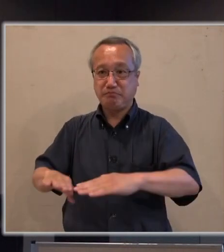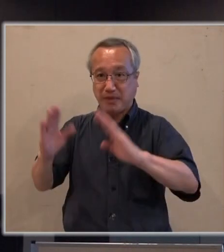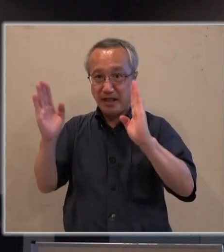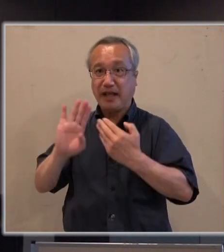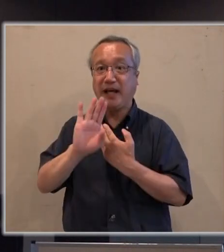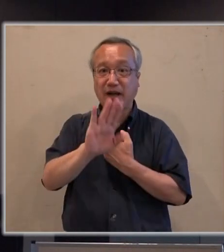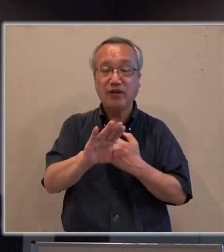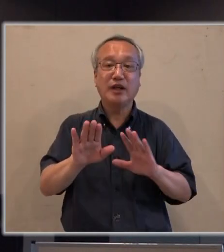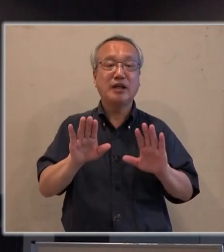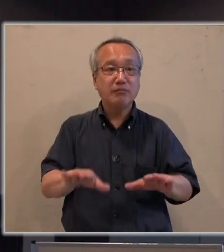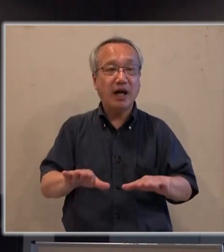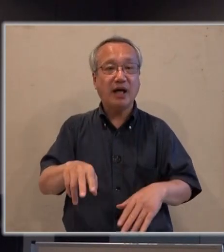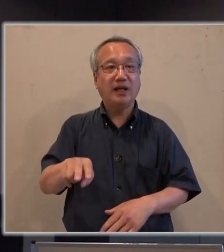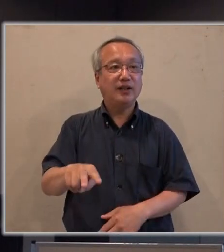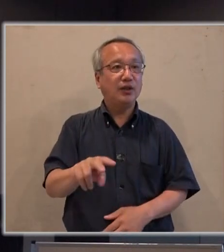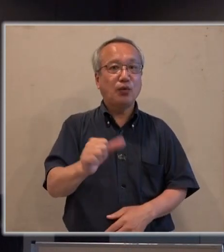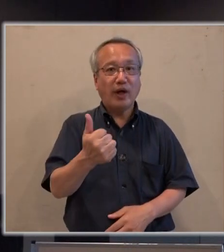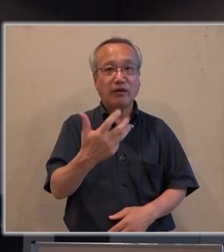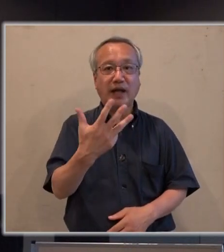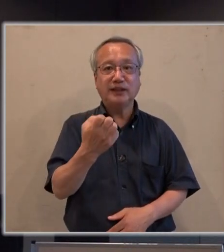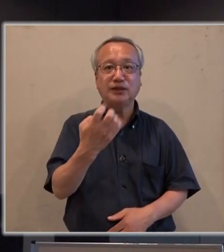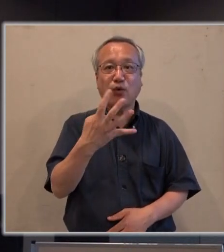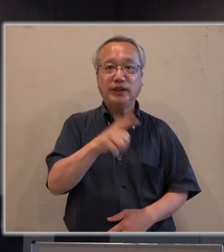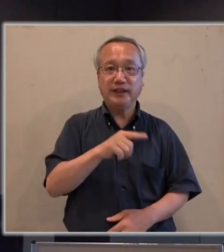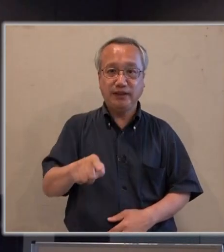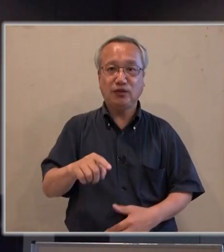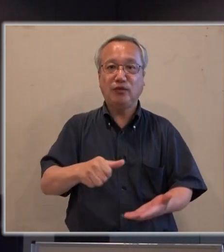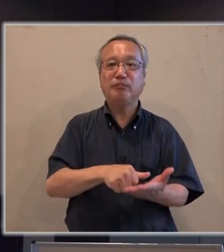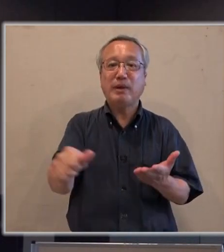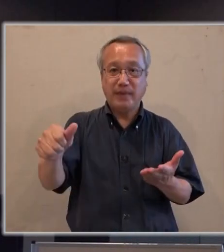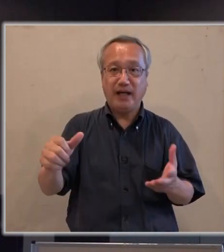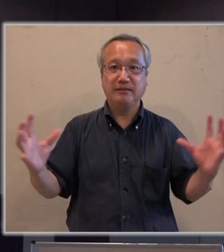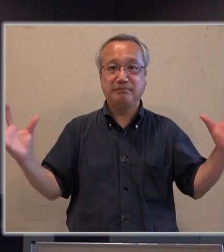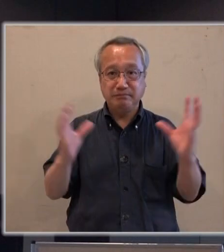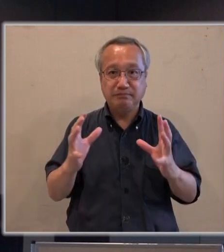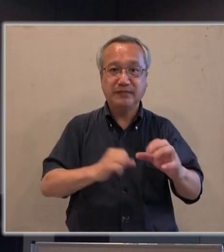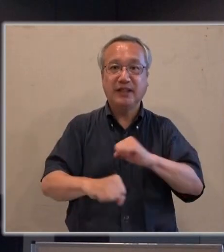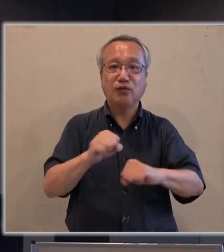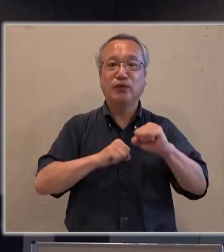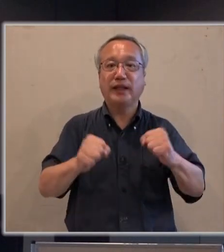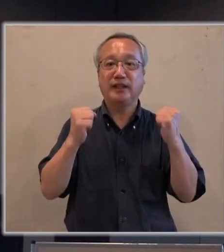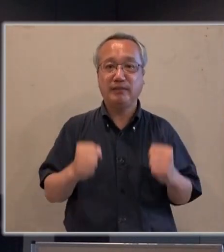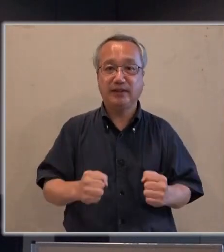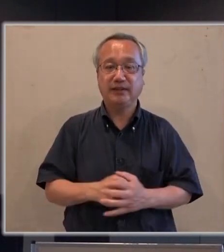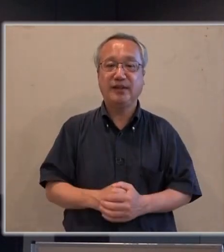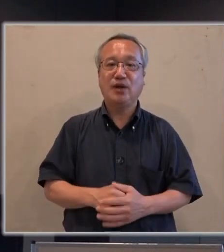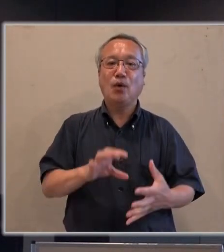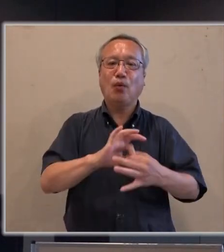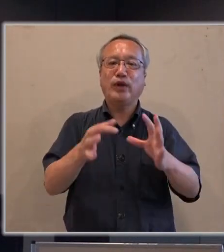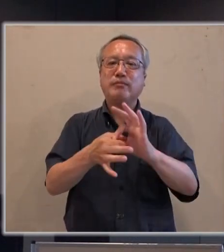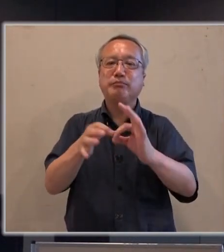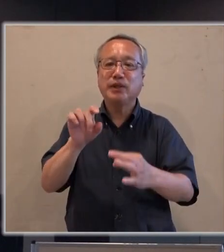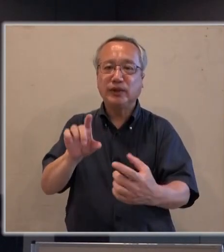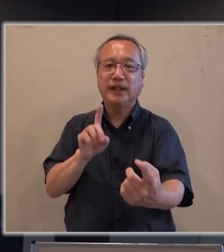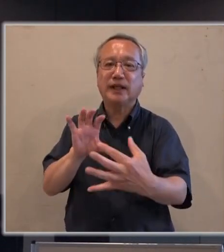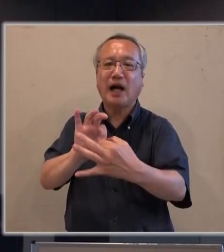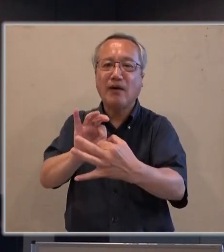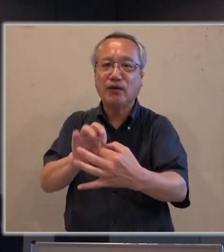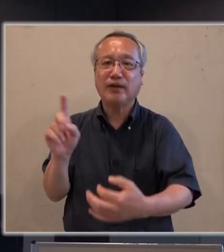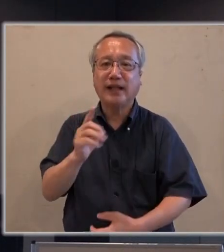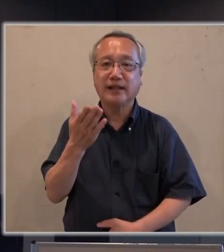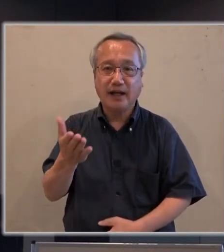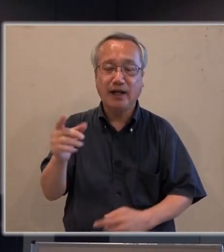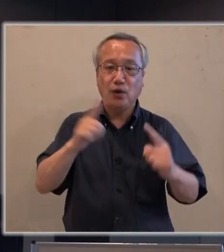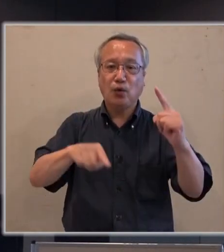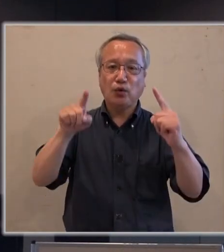今584名の仲間たちと一緒に活動しています。そもそもオリンピックに関わることはどういうことなのか。公式ボ